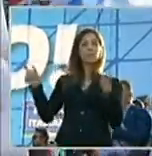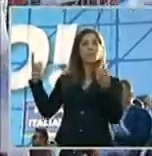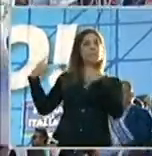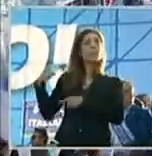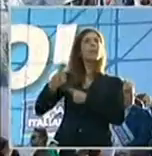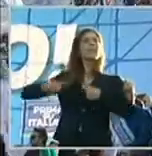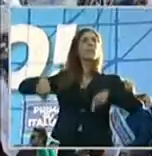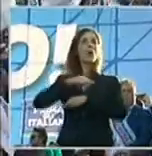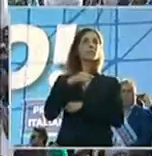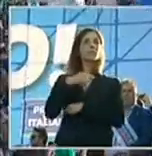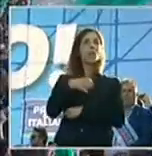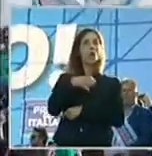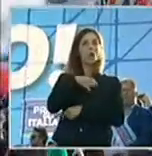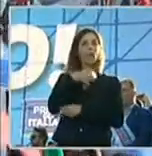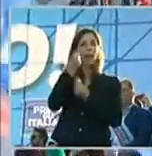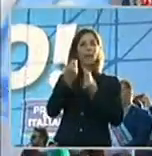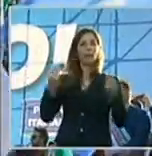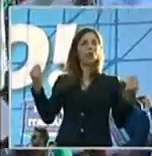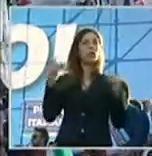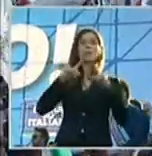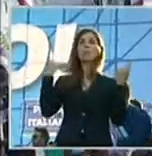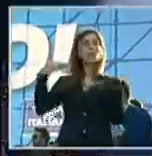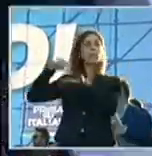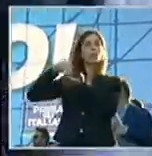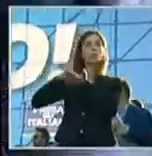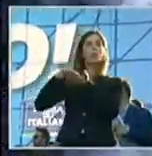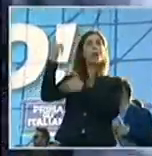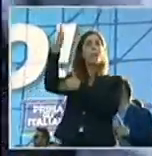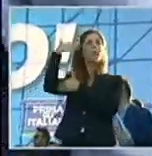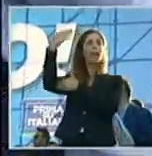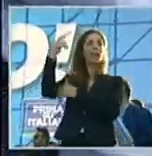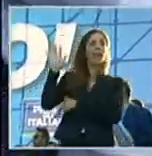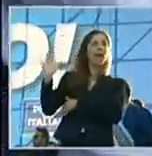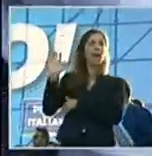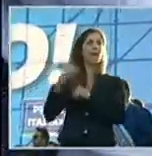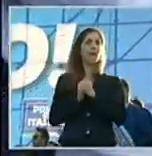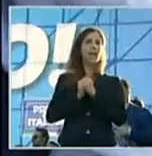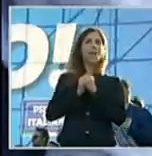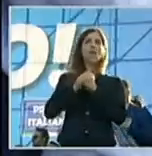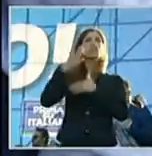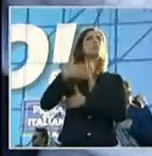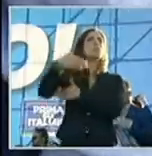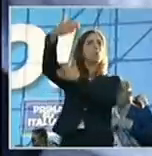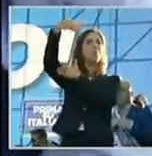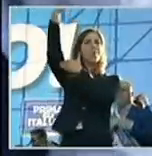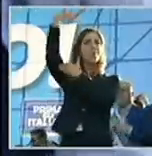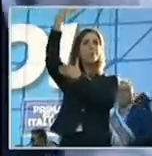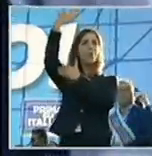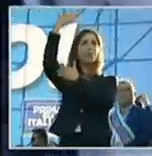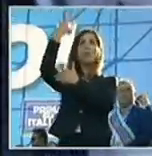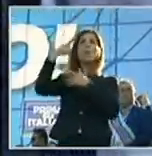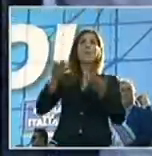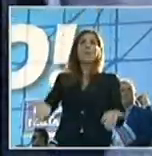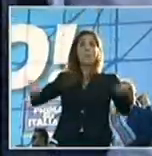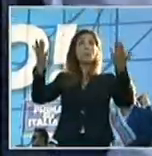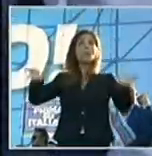Fontana era l'ultimo, ora dovrebbe parlare Silvio Berlusconi, tra l'altro. Però volevo chiedere anche a Daniela Preziosi, vedremo